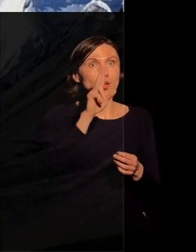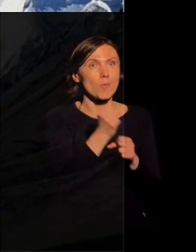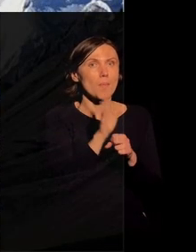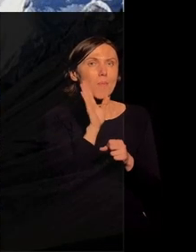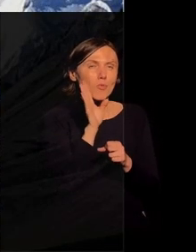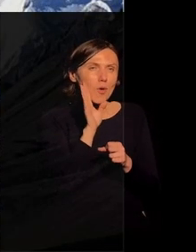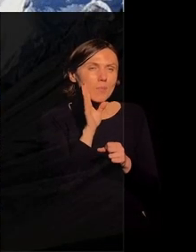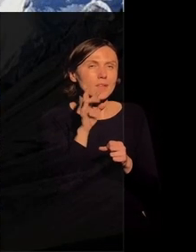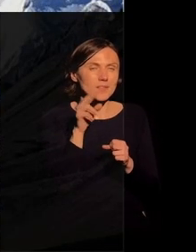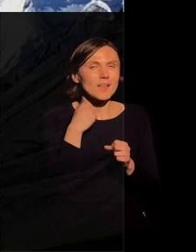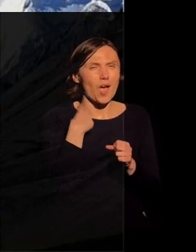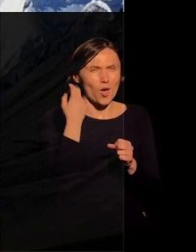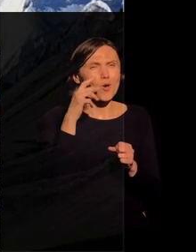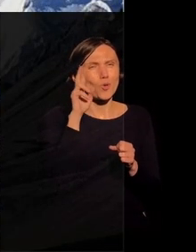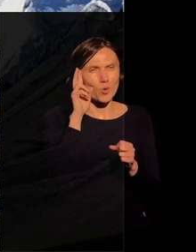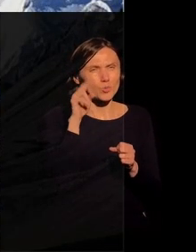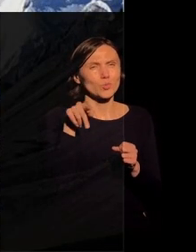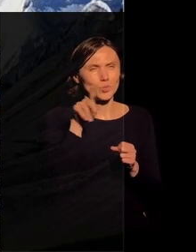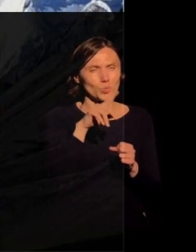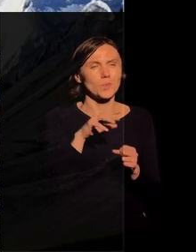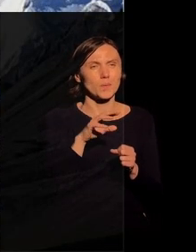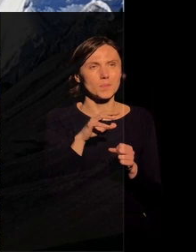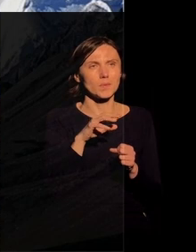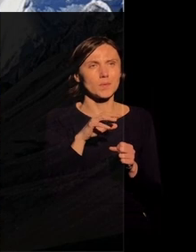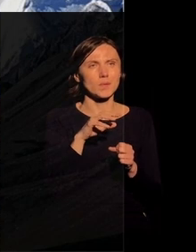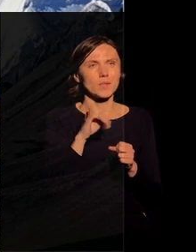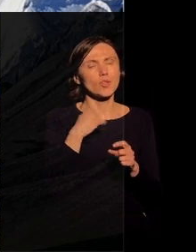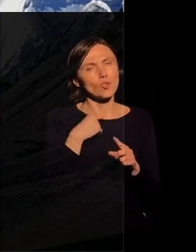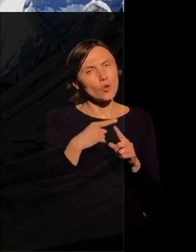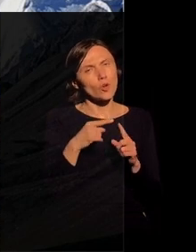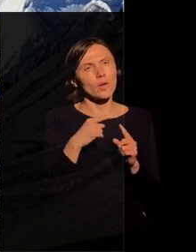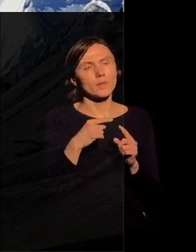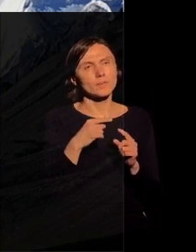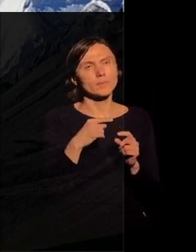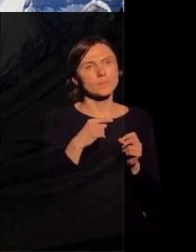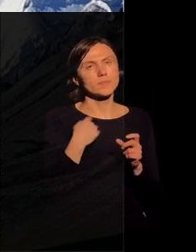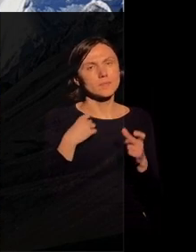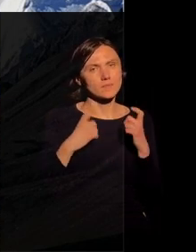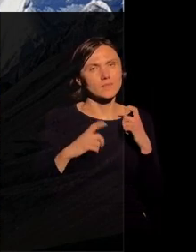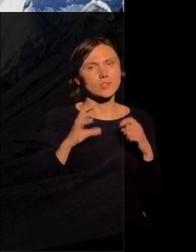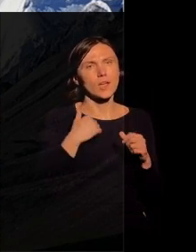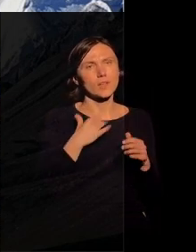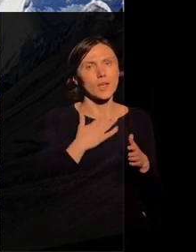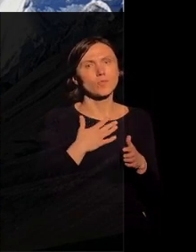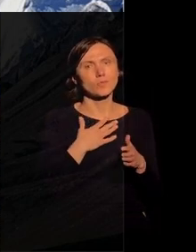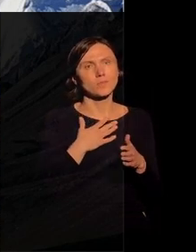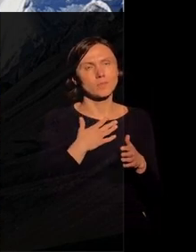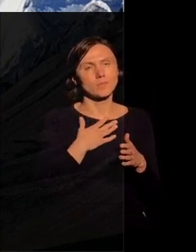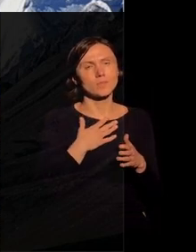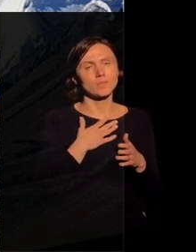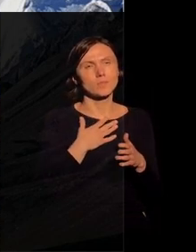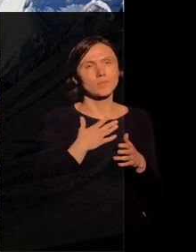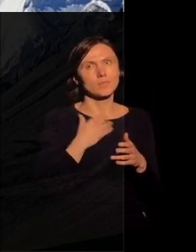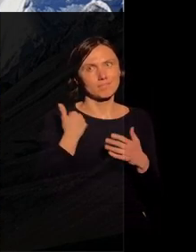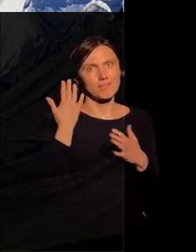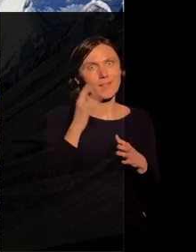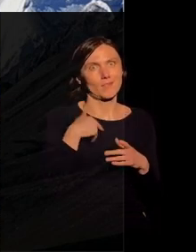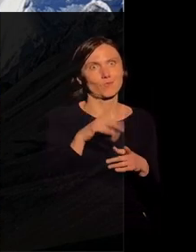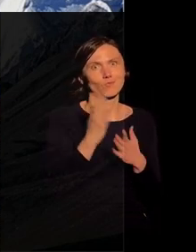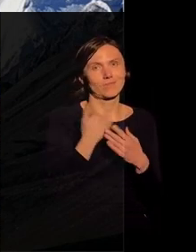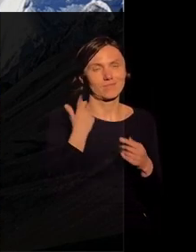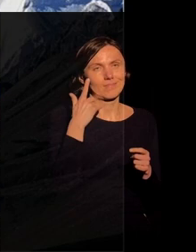rzeczy, to ja ich w pewnym sensie ich rozumiem i trochę jakby cieszę się, że ja już mam nadzieję, to za